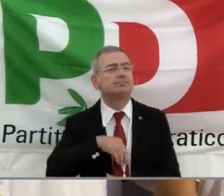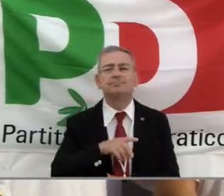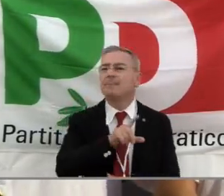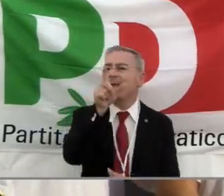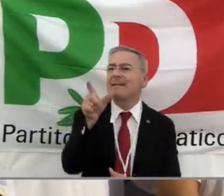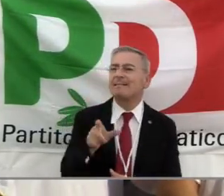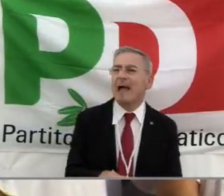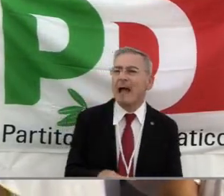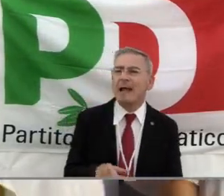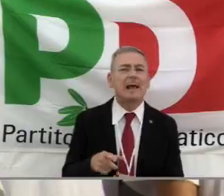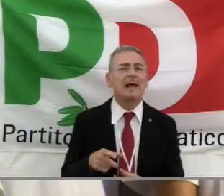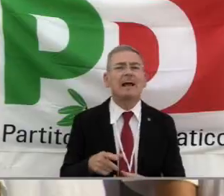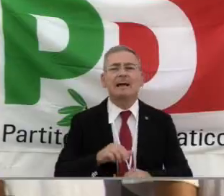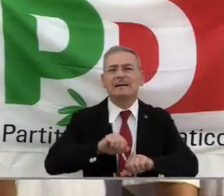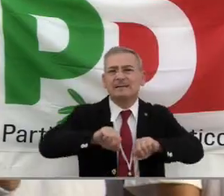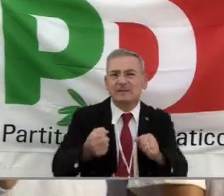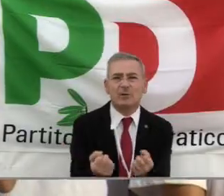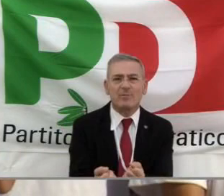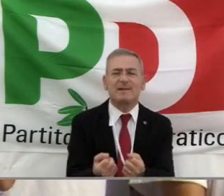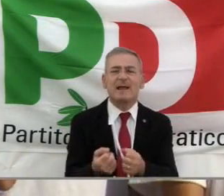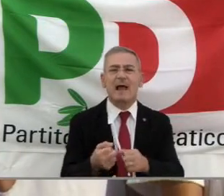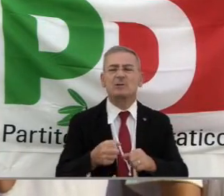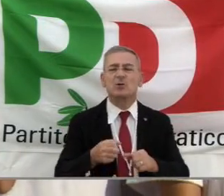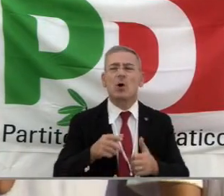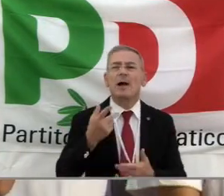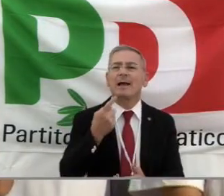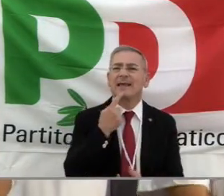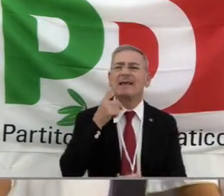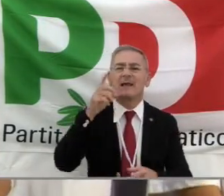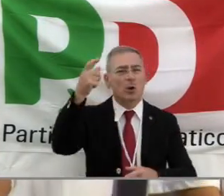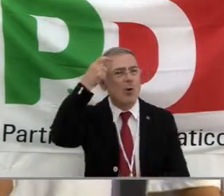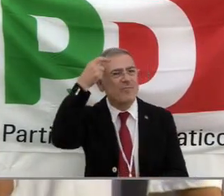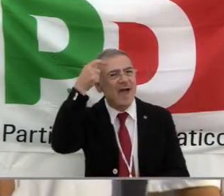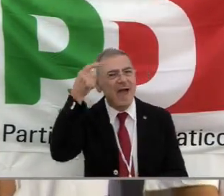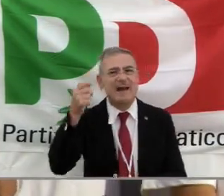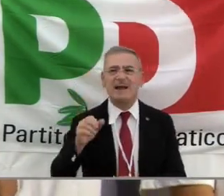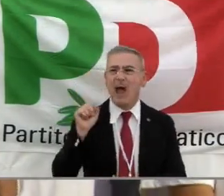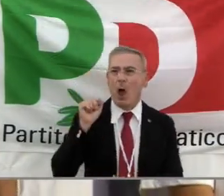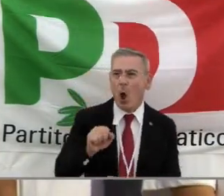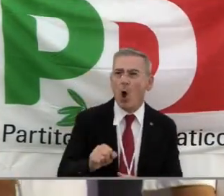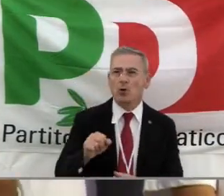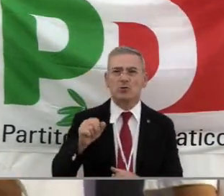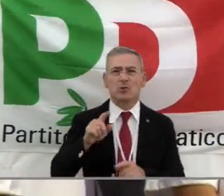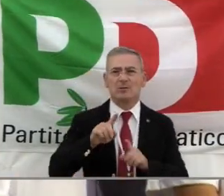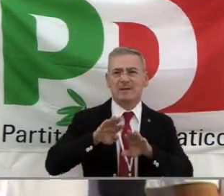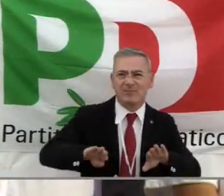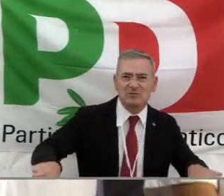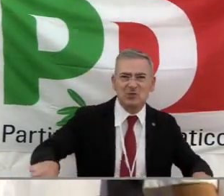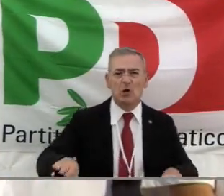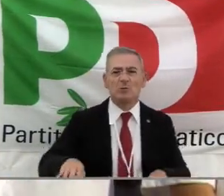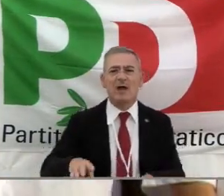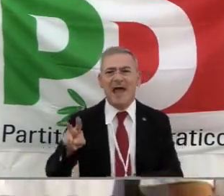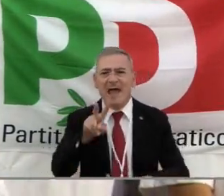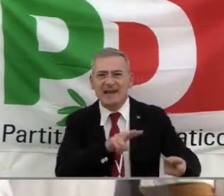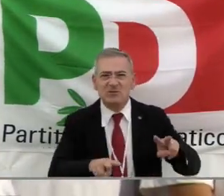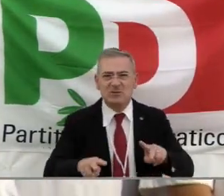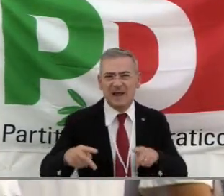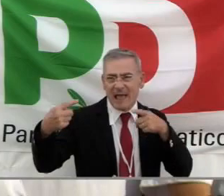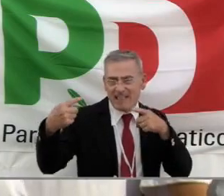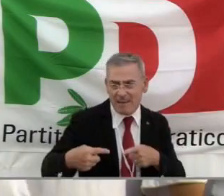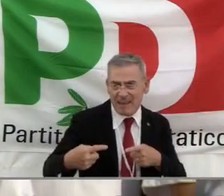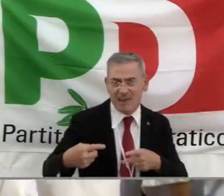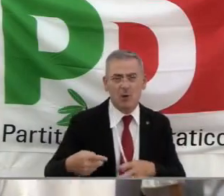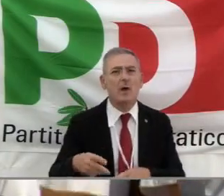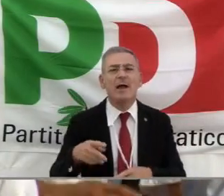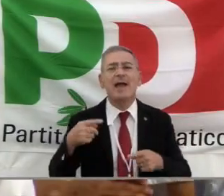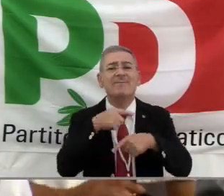lacerato da chi oggi governa e governa sull'odio, sulla divisione, sulla ricerca del nemico,